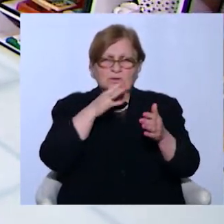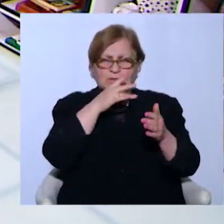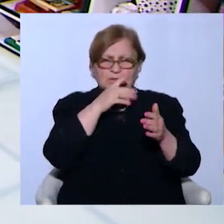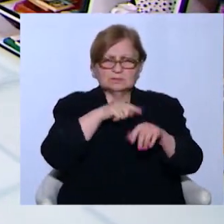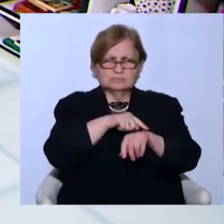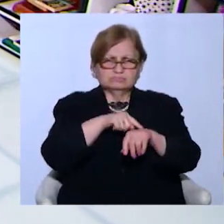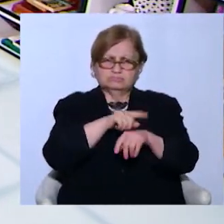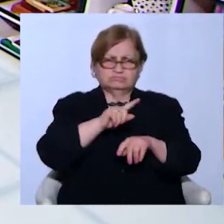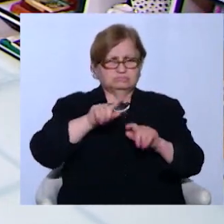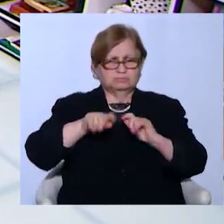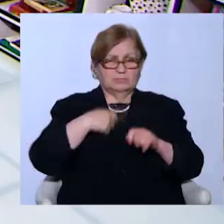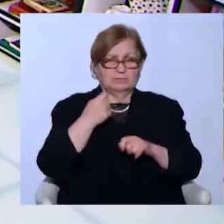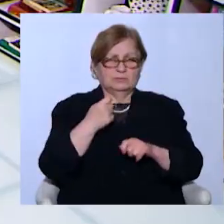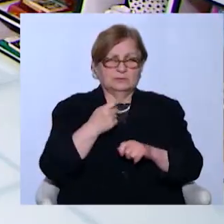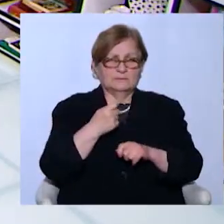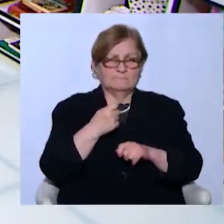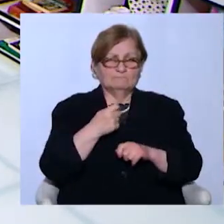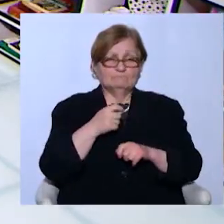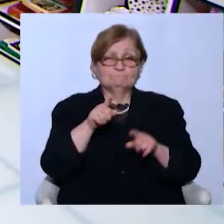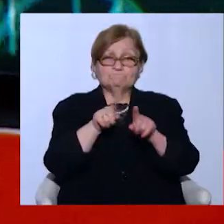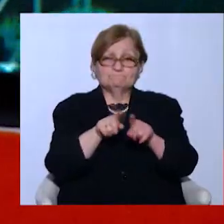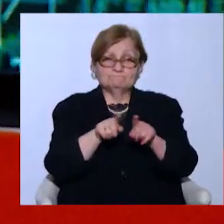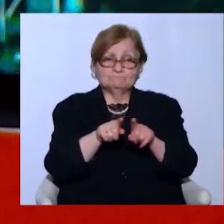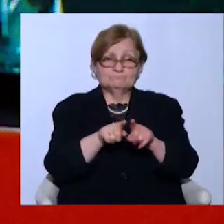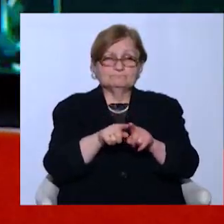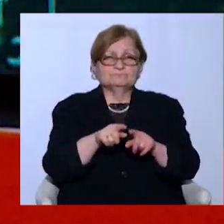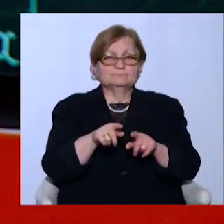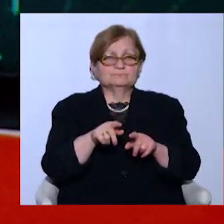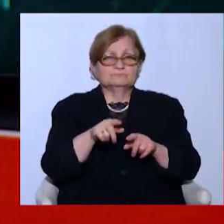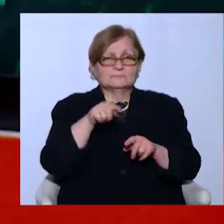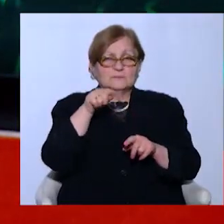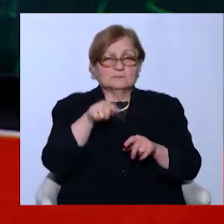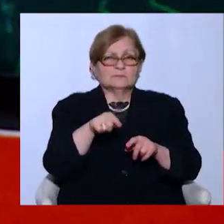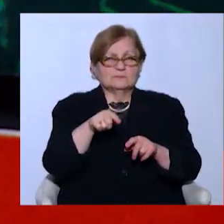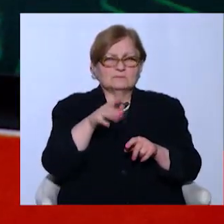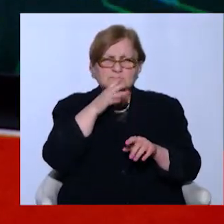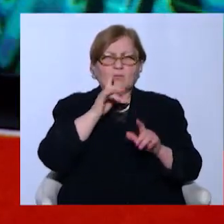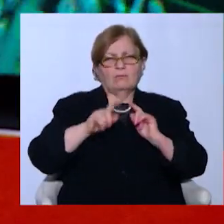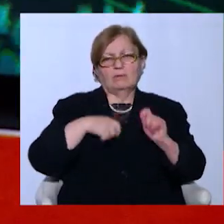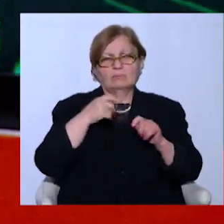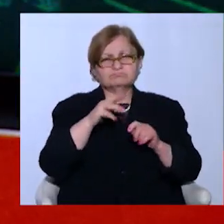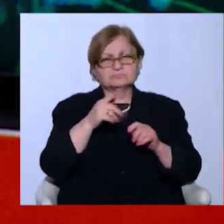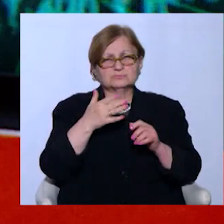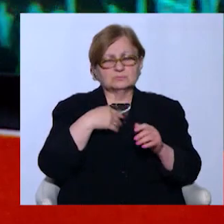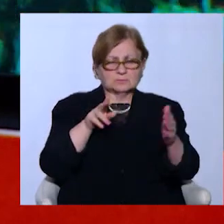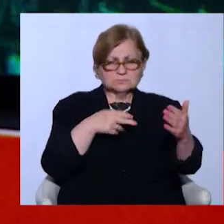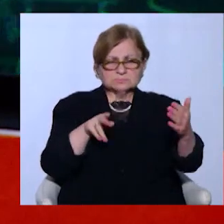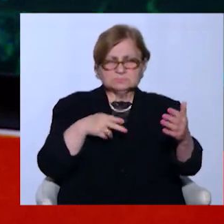წუთს დავკარგავდი ანალოგიურად მეორე შესაკრებზე და იმ დროზე აღარაფერს ვიტყვი, რაც